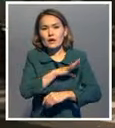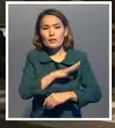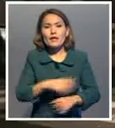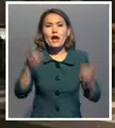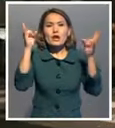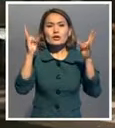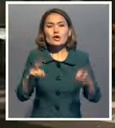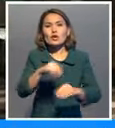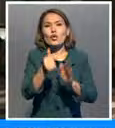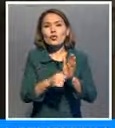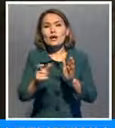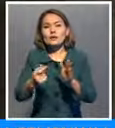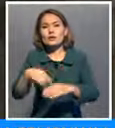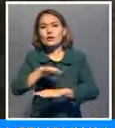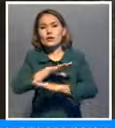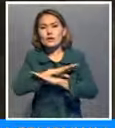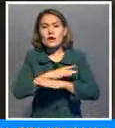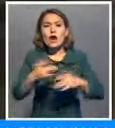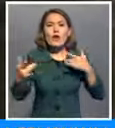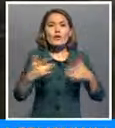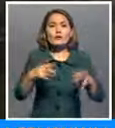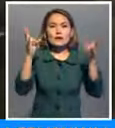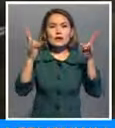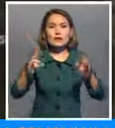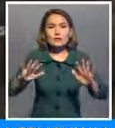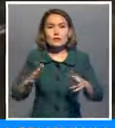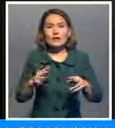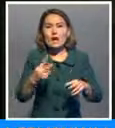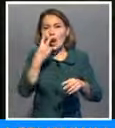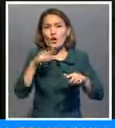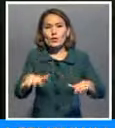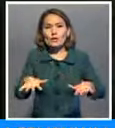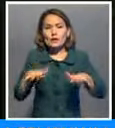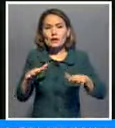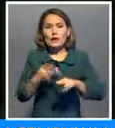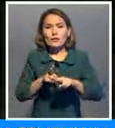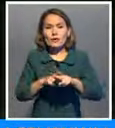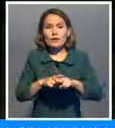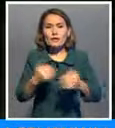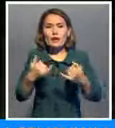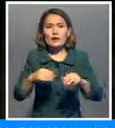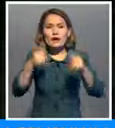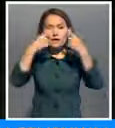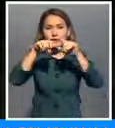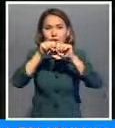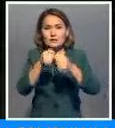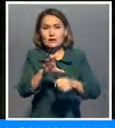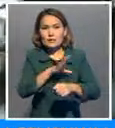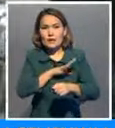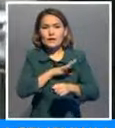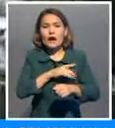болған ғимараттың 10-ші қабатынан секіріп өлген. Концерттегі оқыс оқиғаға көрермендер тұрған вентиляциялық тордың сынуы себеп болды.